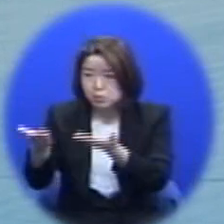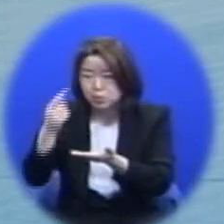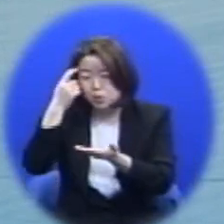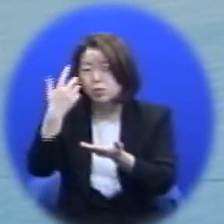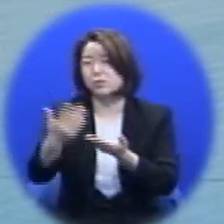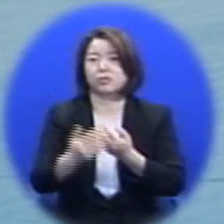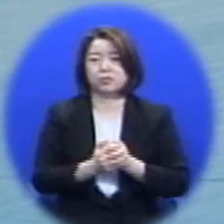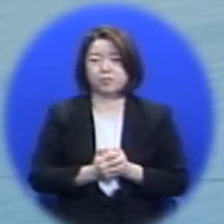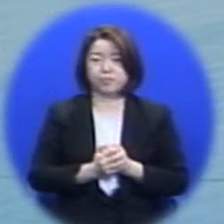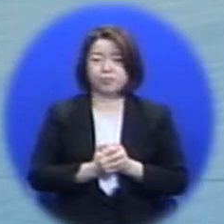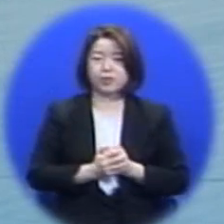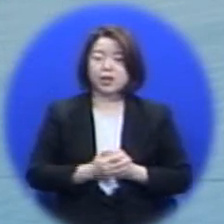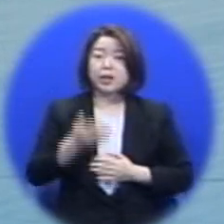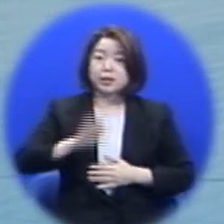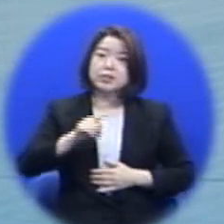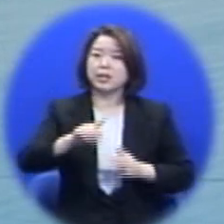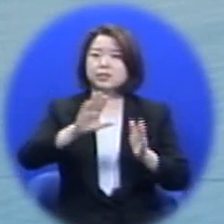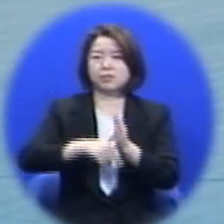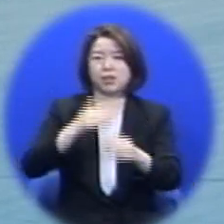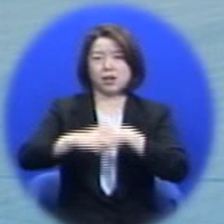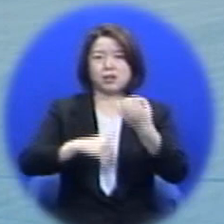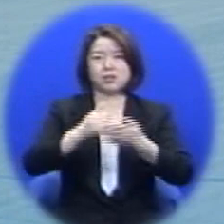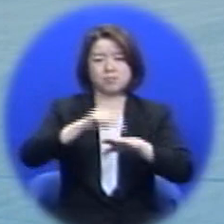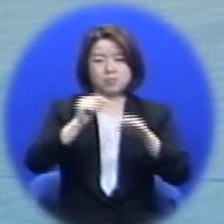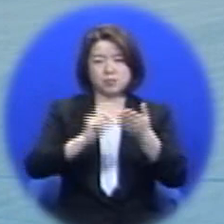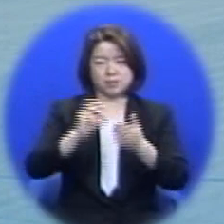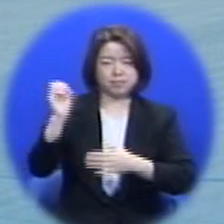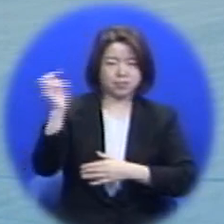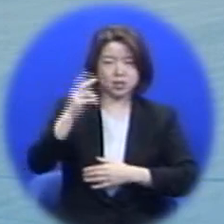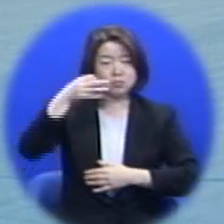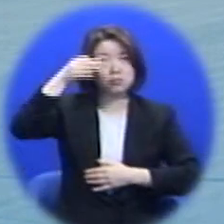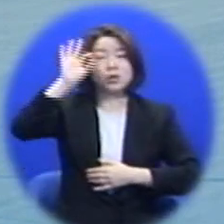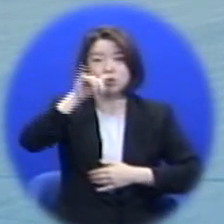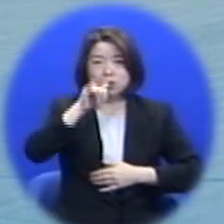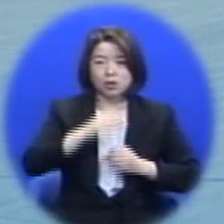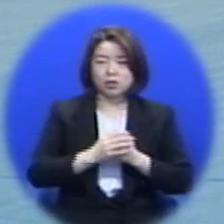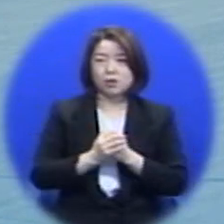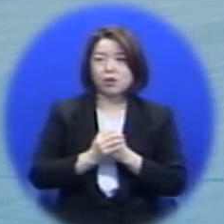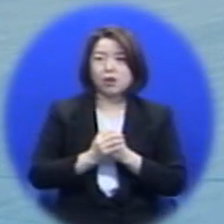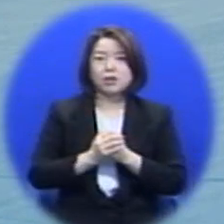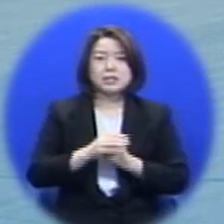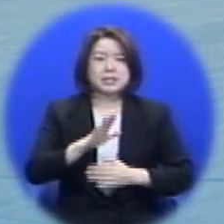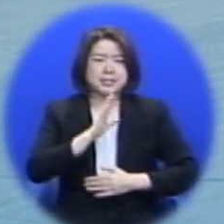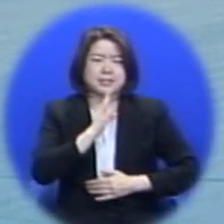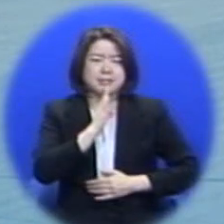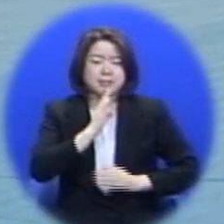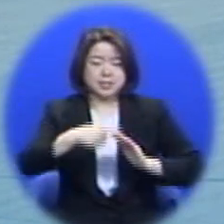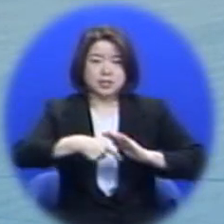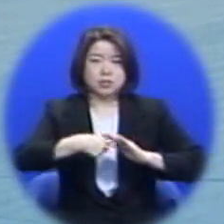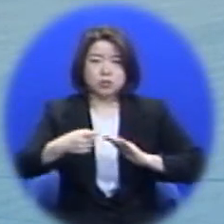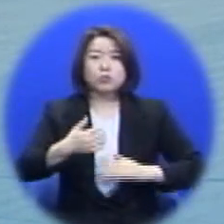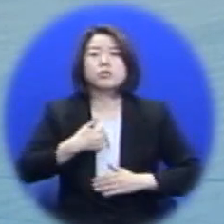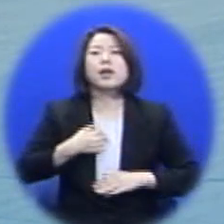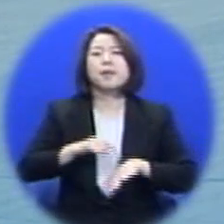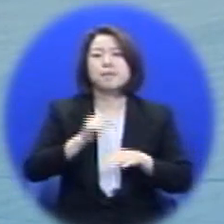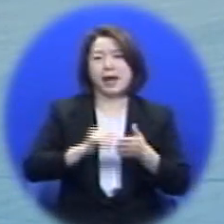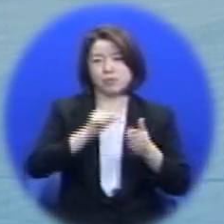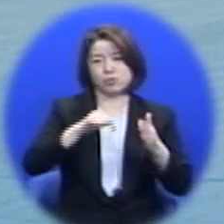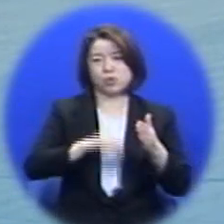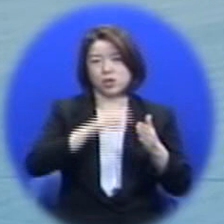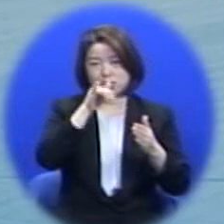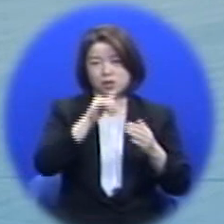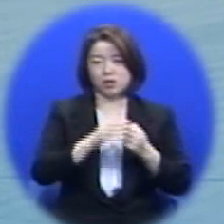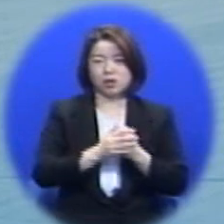마음에 불현듯 깨닫게 하셨어요. 진짜 도둑은 제 마음속에 있다. 교회 안에 도둑이